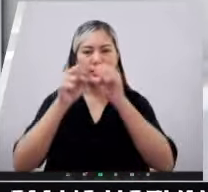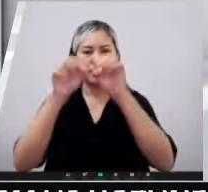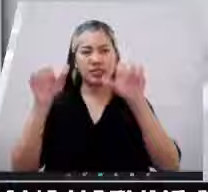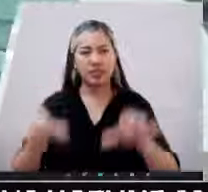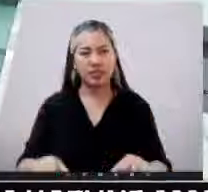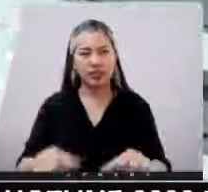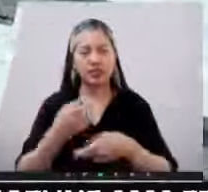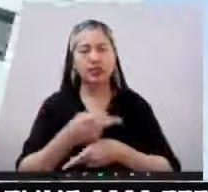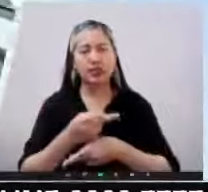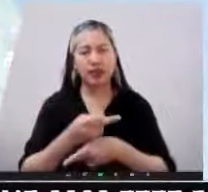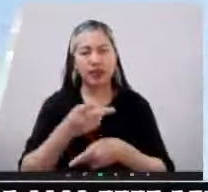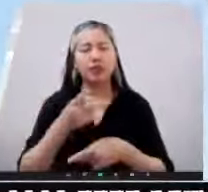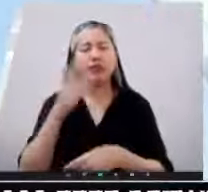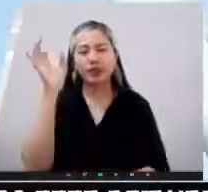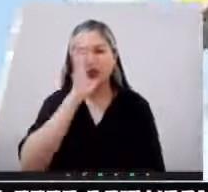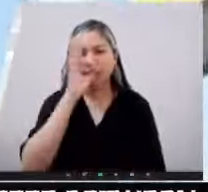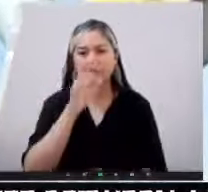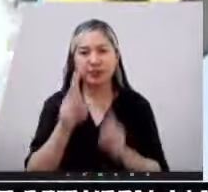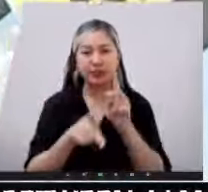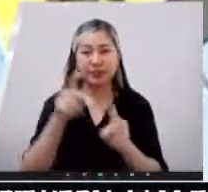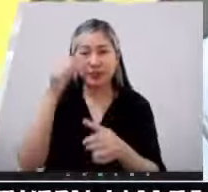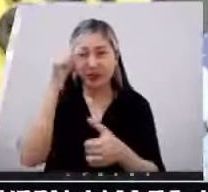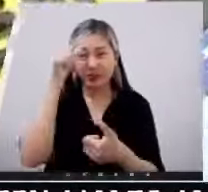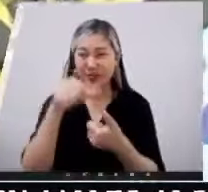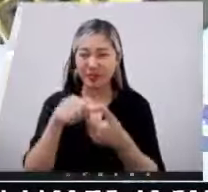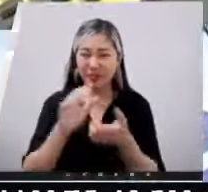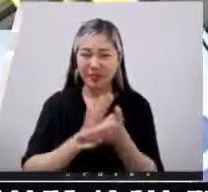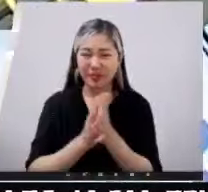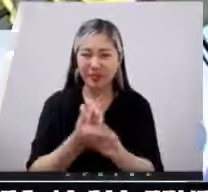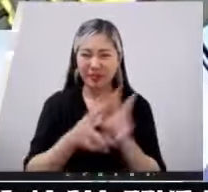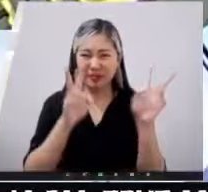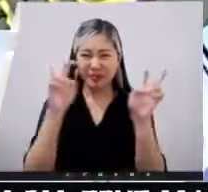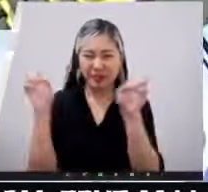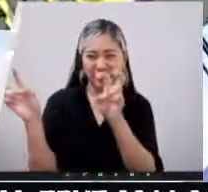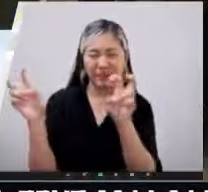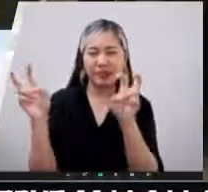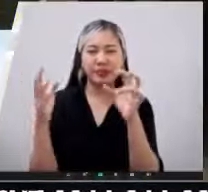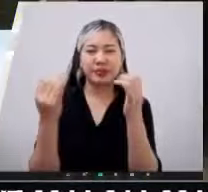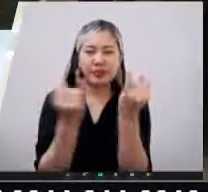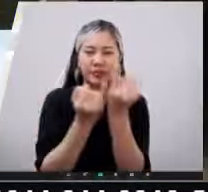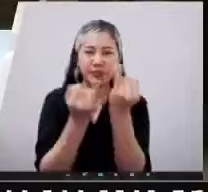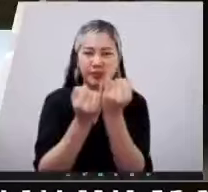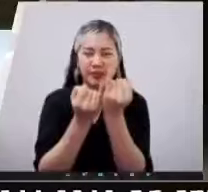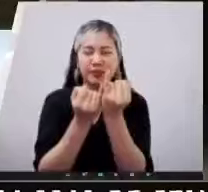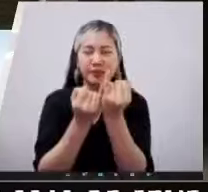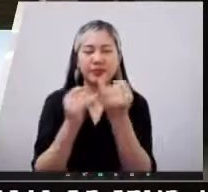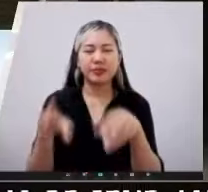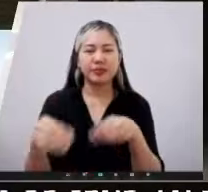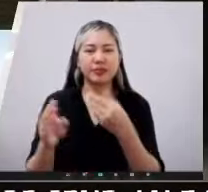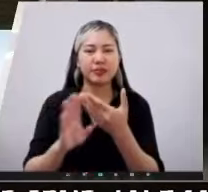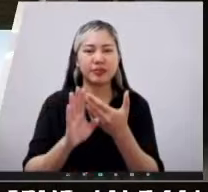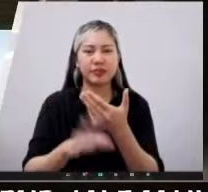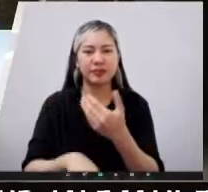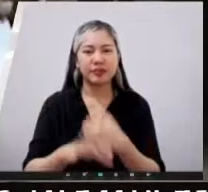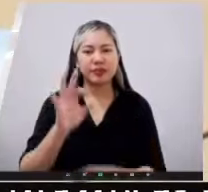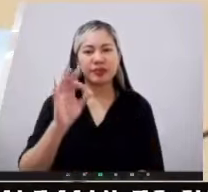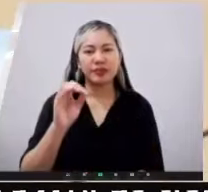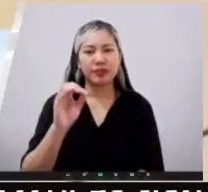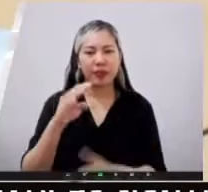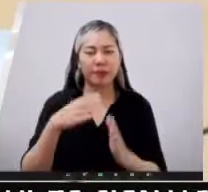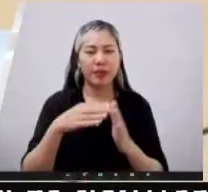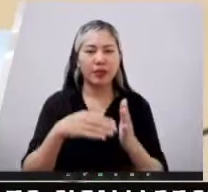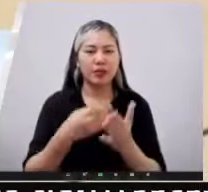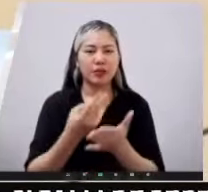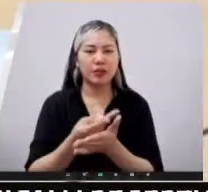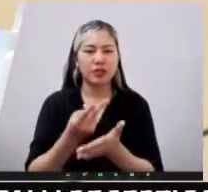pilipino matatandaang naging kontrobersyal ang pagsasauli ng PH health ng halos 0 billion sa National